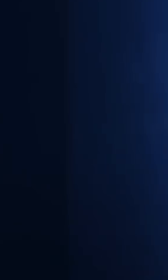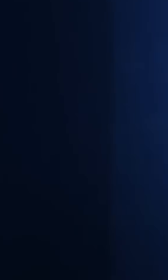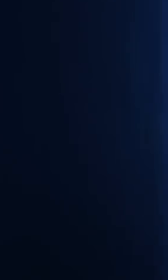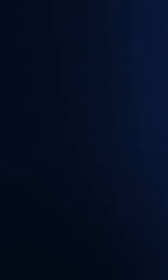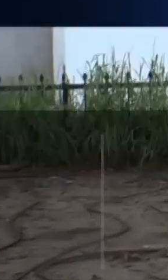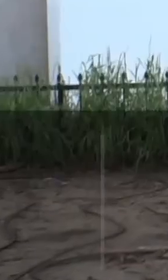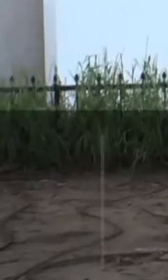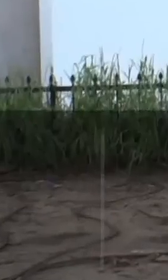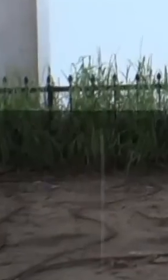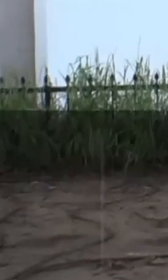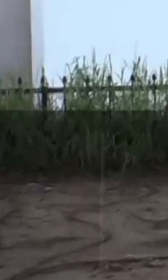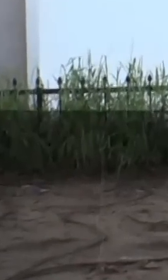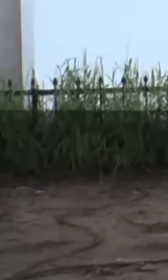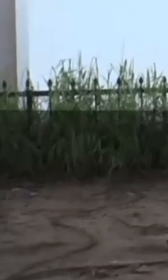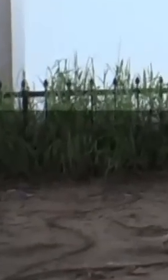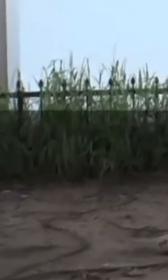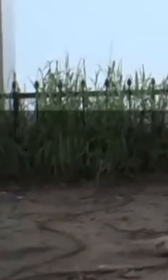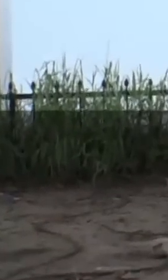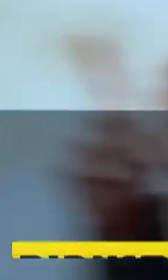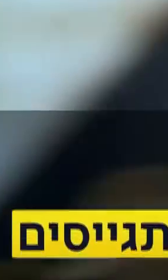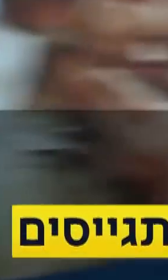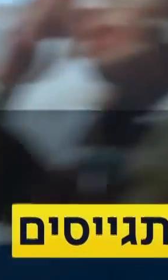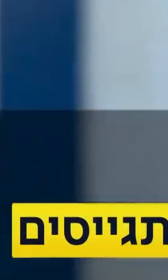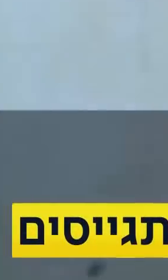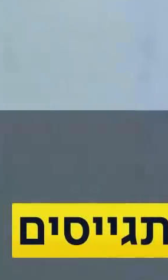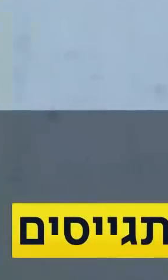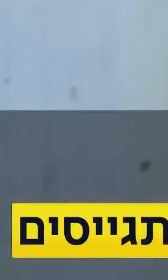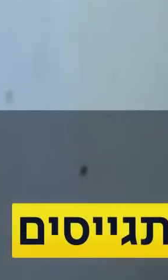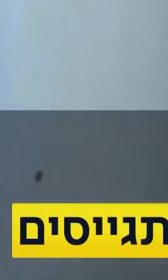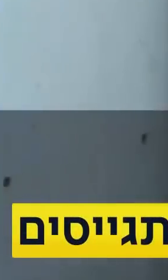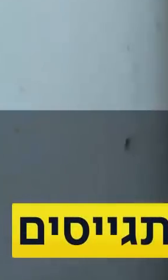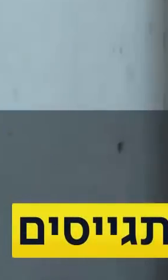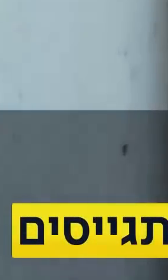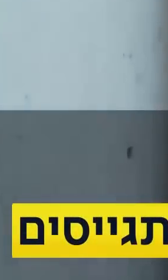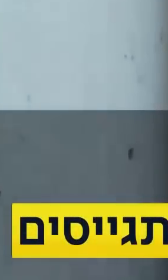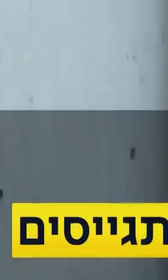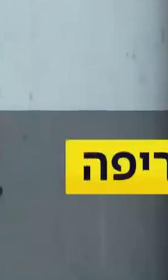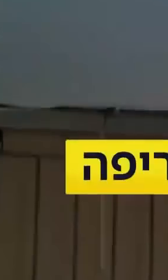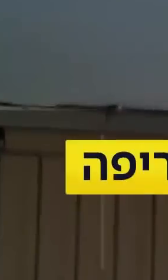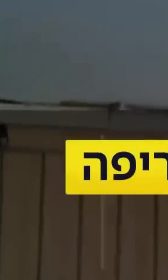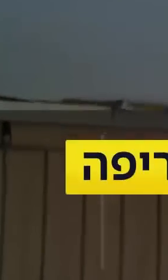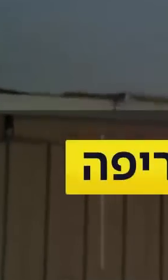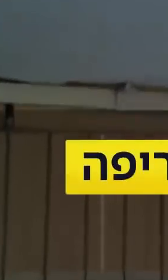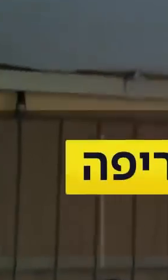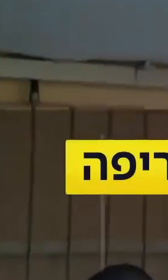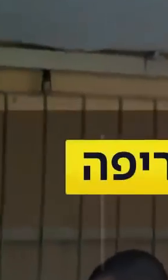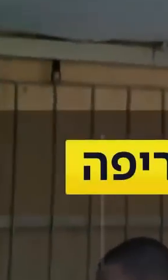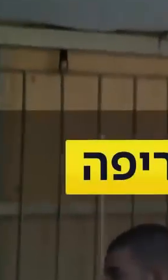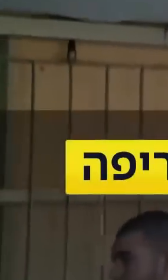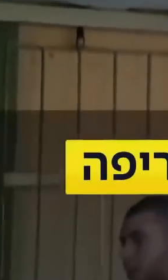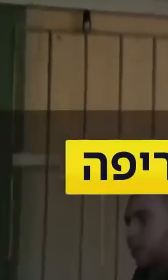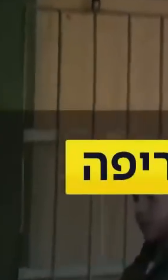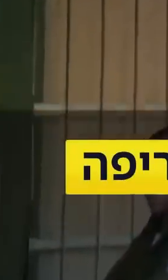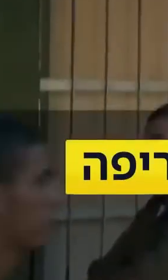חדשות הערב. משבר חוק הגיוס, לראשונה הצבא מוכן להוריד את גיל חובת המתגייסים. הרמטכ"לים לשעבר